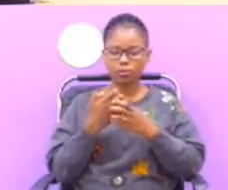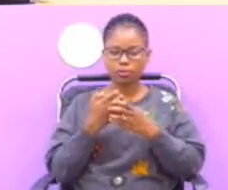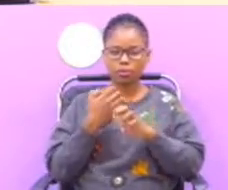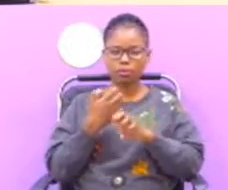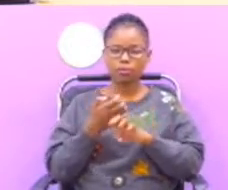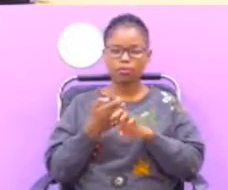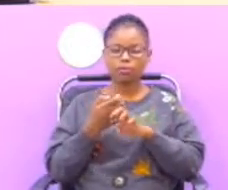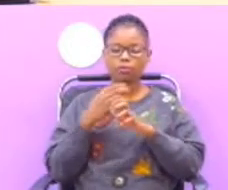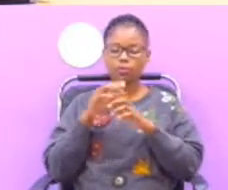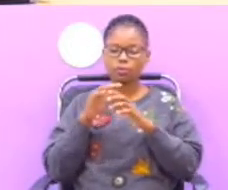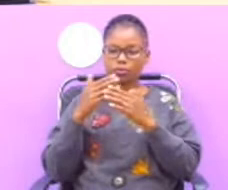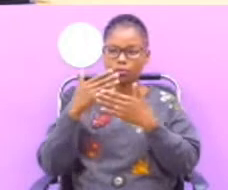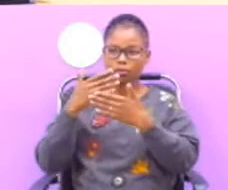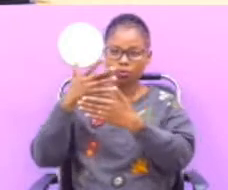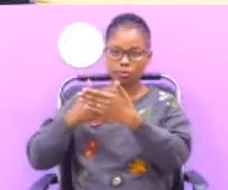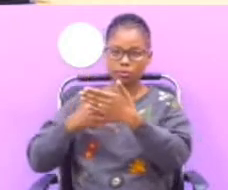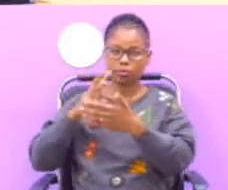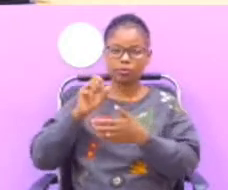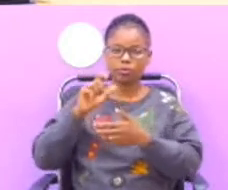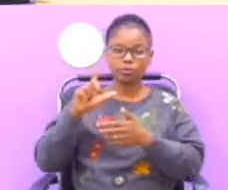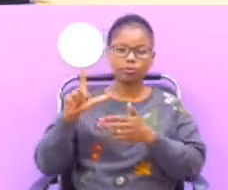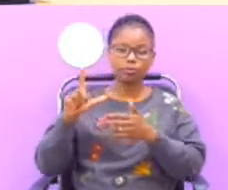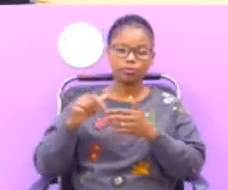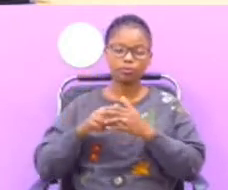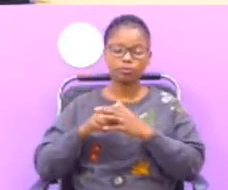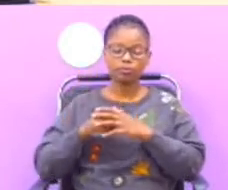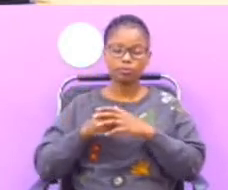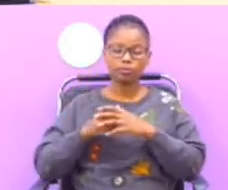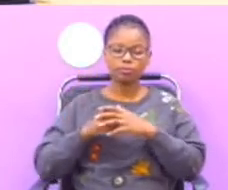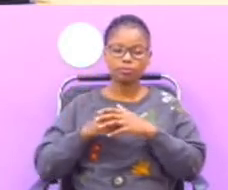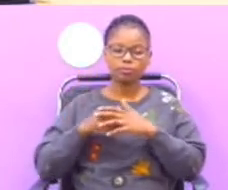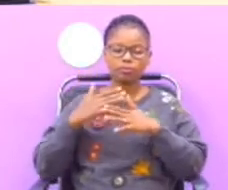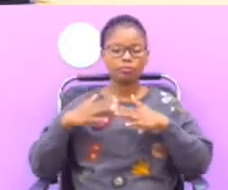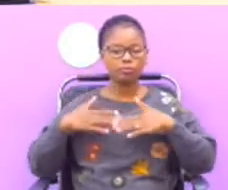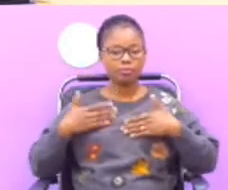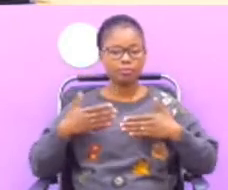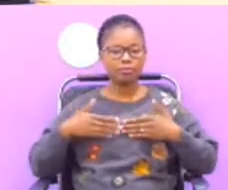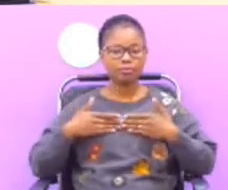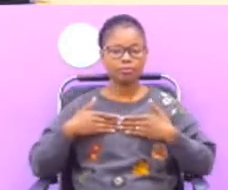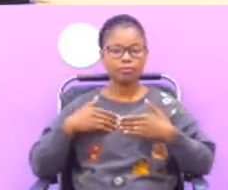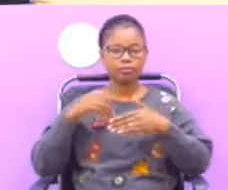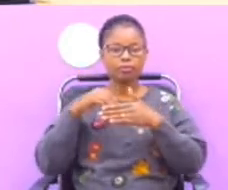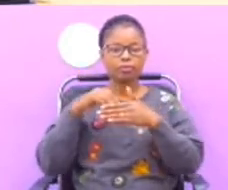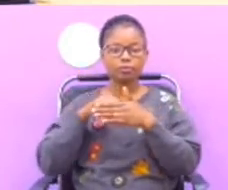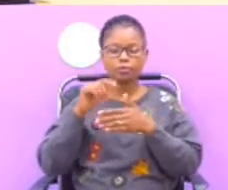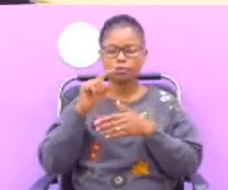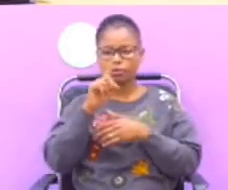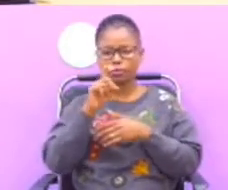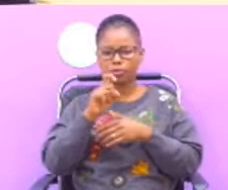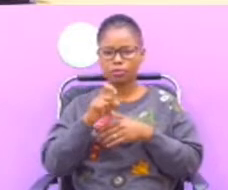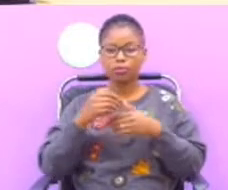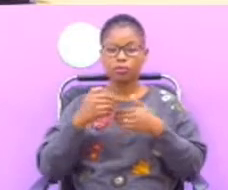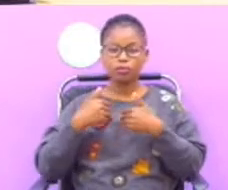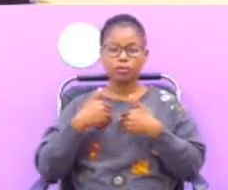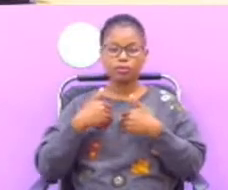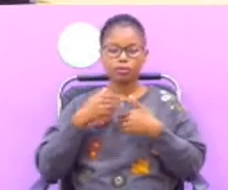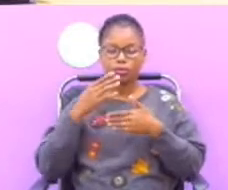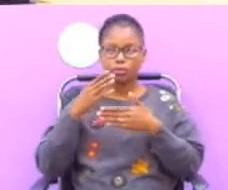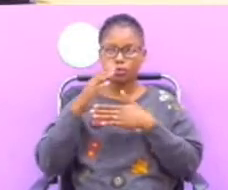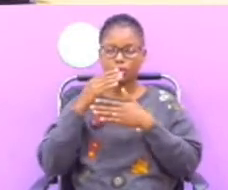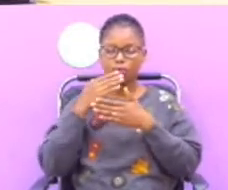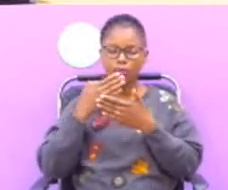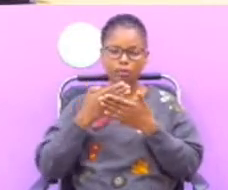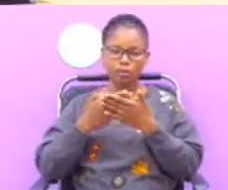na geraga inivegio. Nigena ganele ya makora wo malikin kuulia kiulia geraga